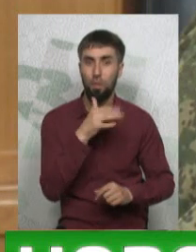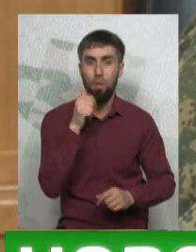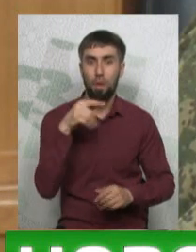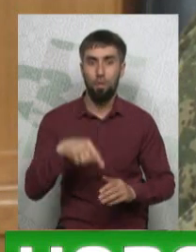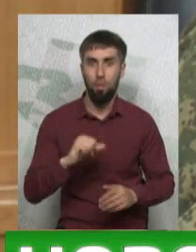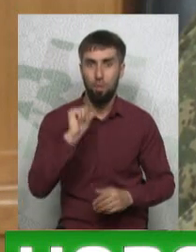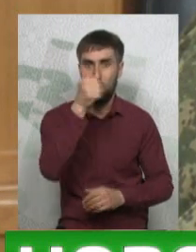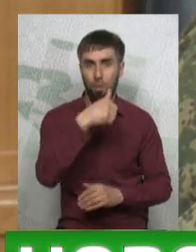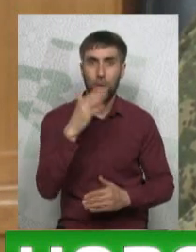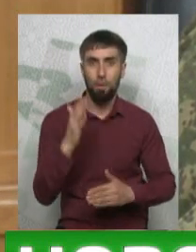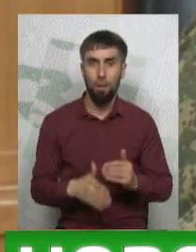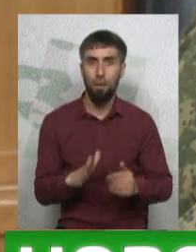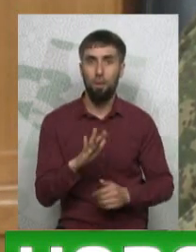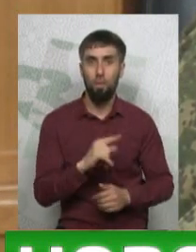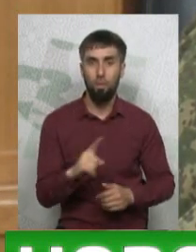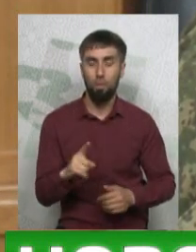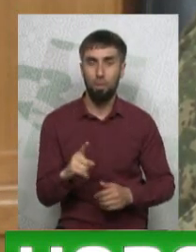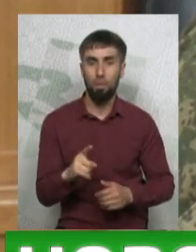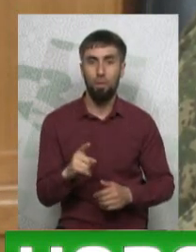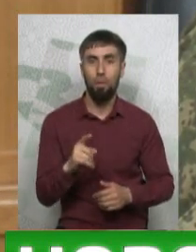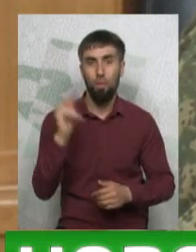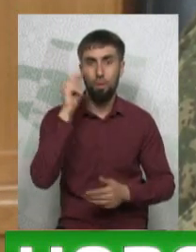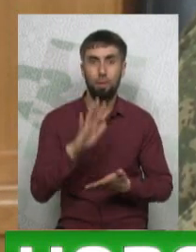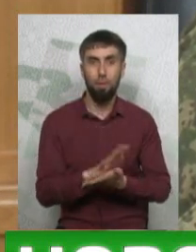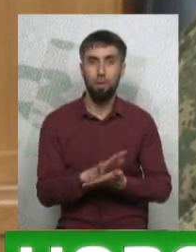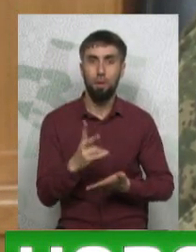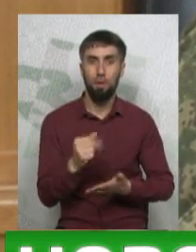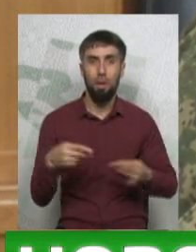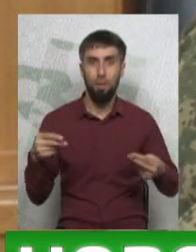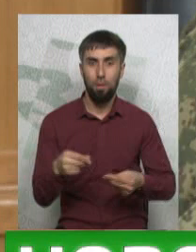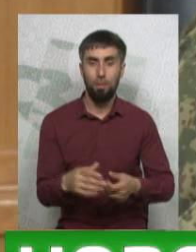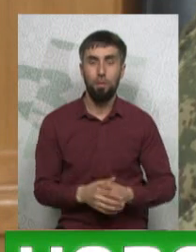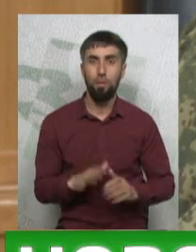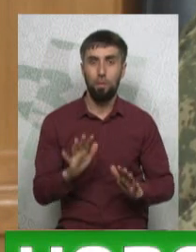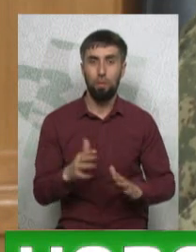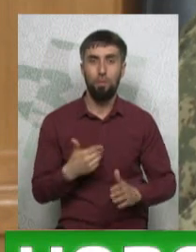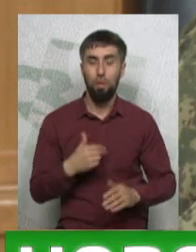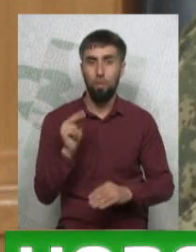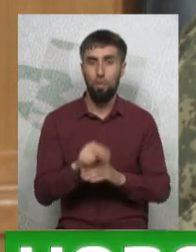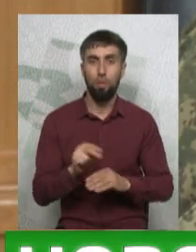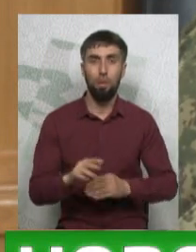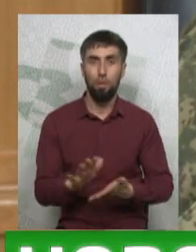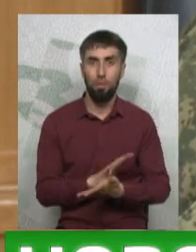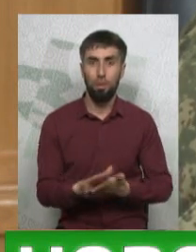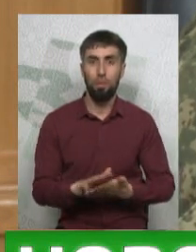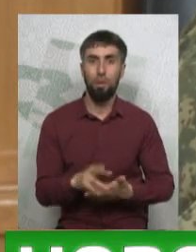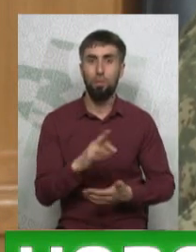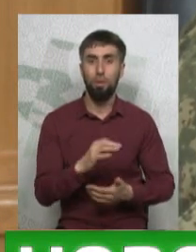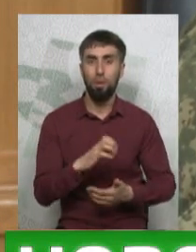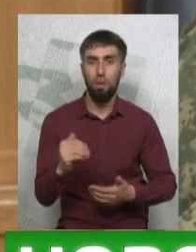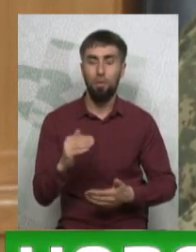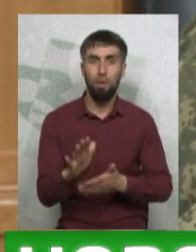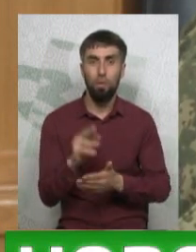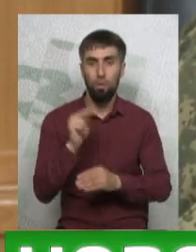этом году заканчивают вузы, отучиться бесплатно на права. То есть мы учим бесплатно, ДОСААФ